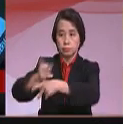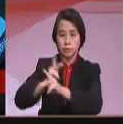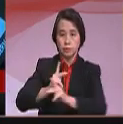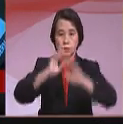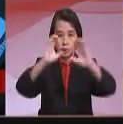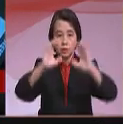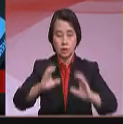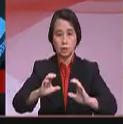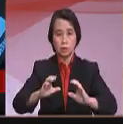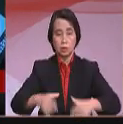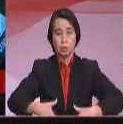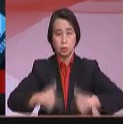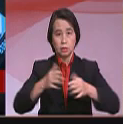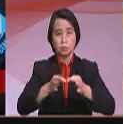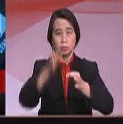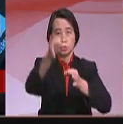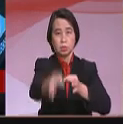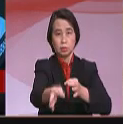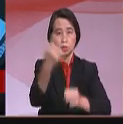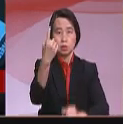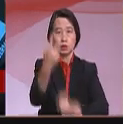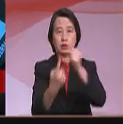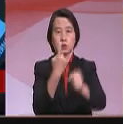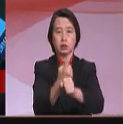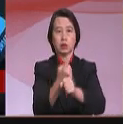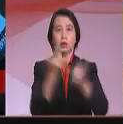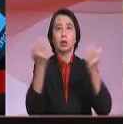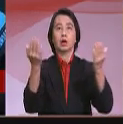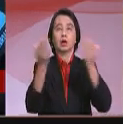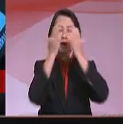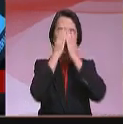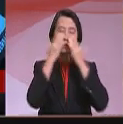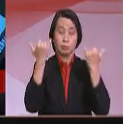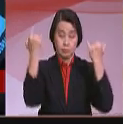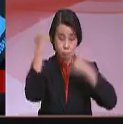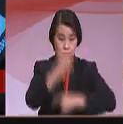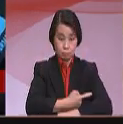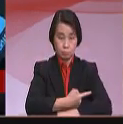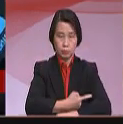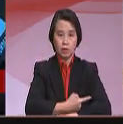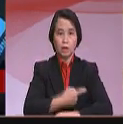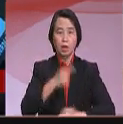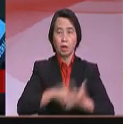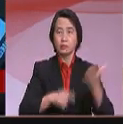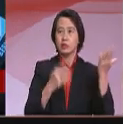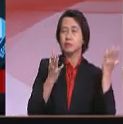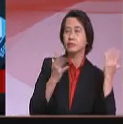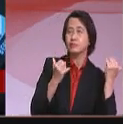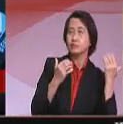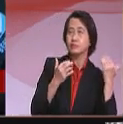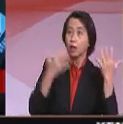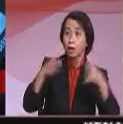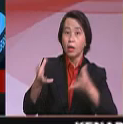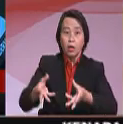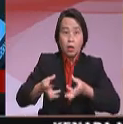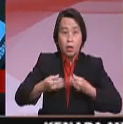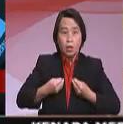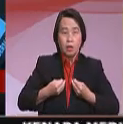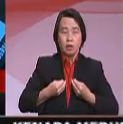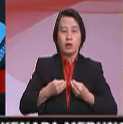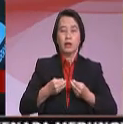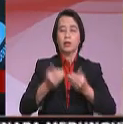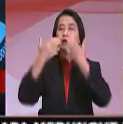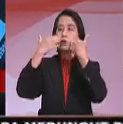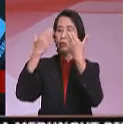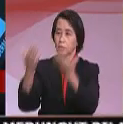hidup yang tertonggak selama setahun. Alhamdulillah pada hari ini, apa yang niat kami itu, harapan kami itu telah dikabulkan oleh Allah.